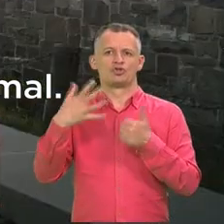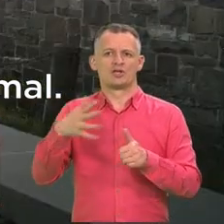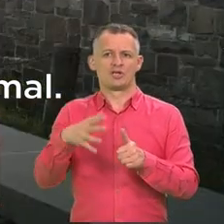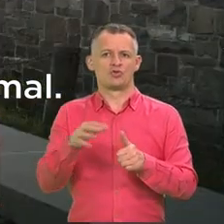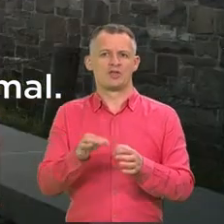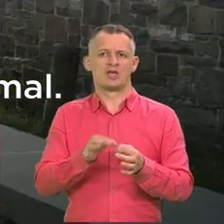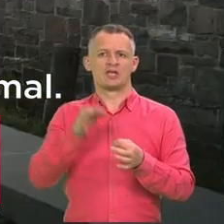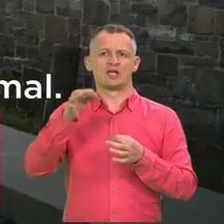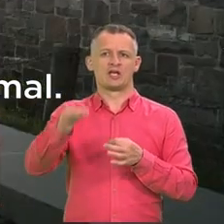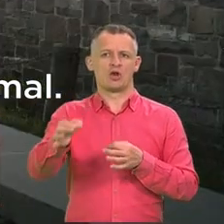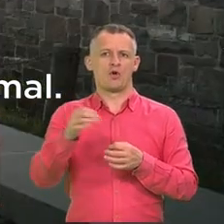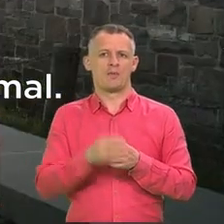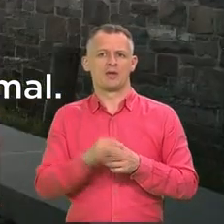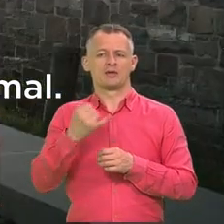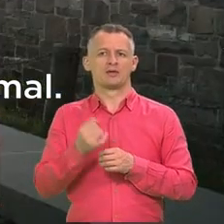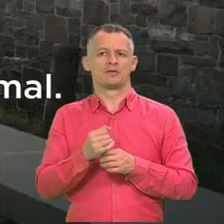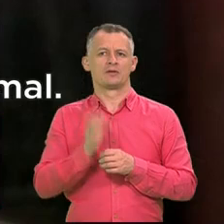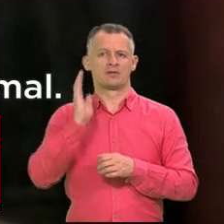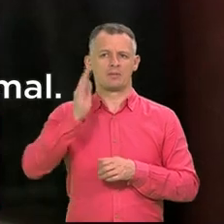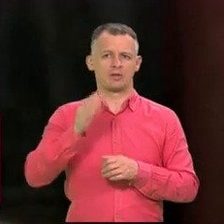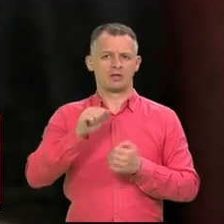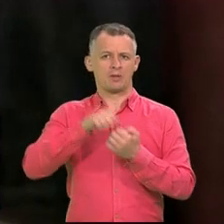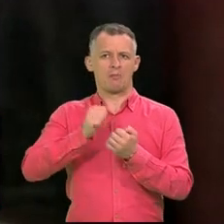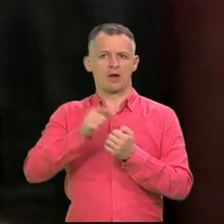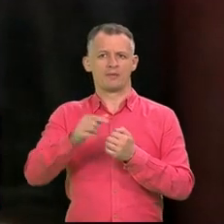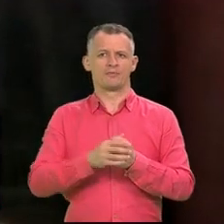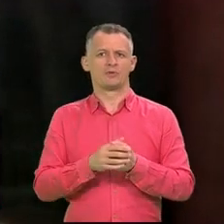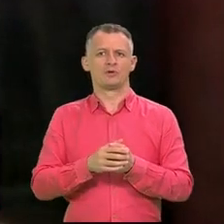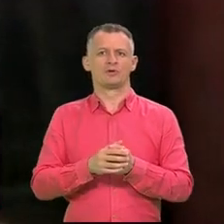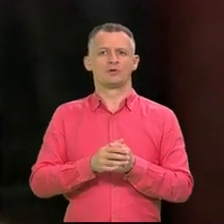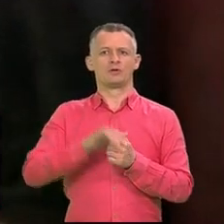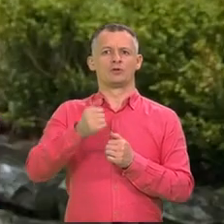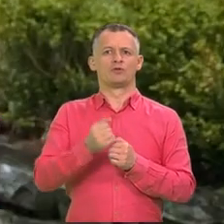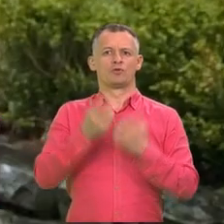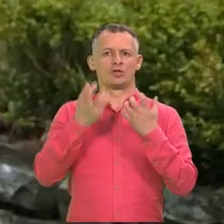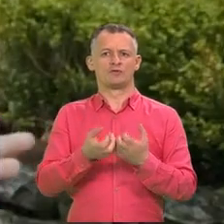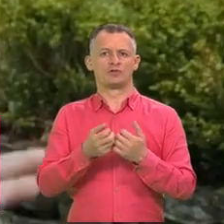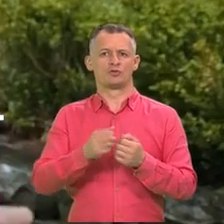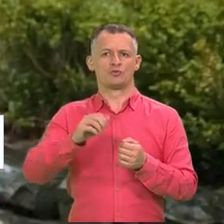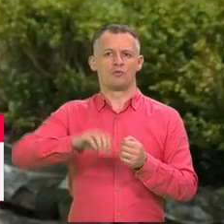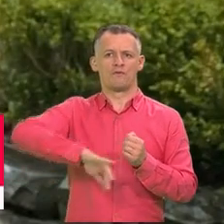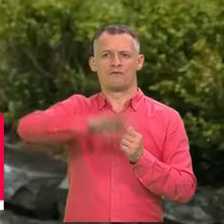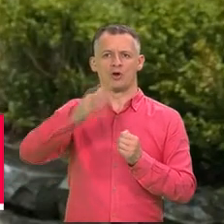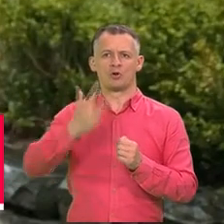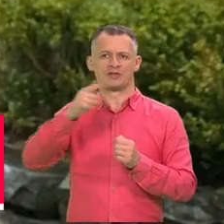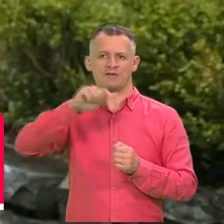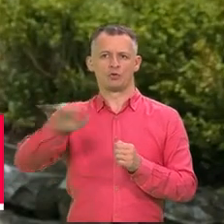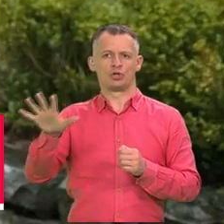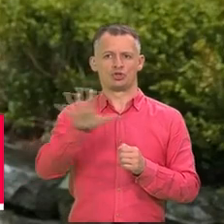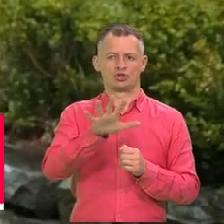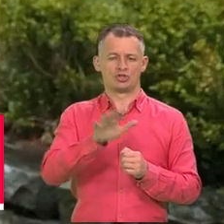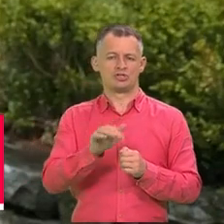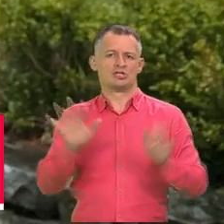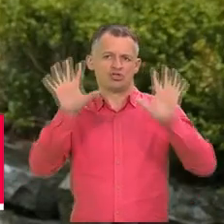absolutely terrible being 600 kilometers off our shores. We're talking, you know, 12-foot waves, heavy fog, very